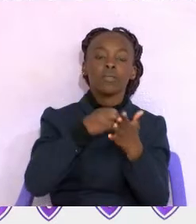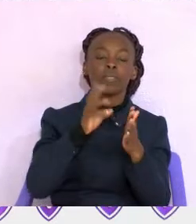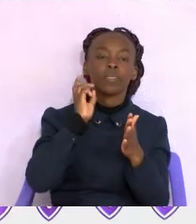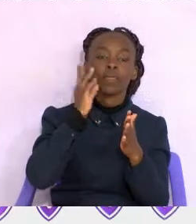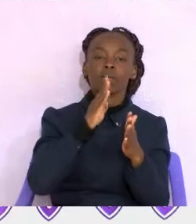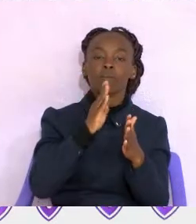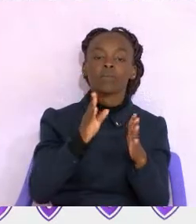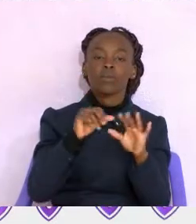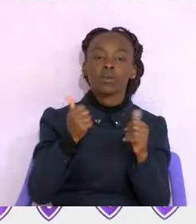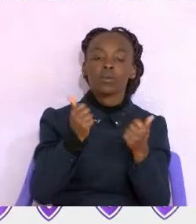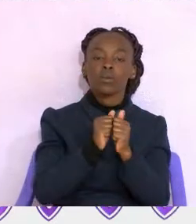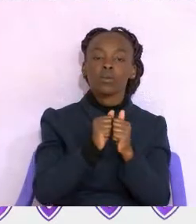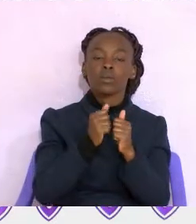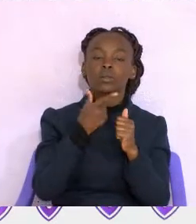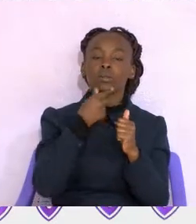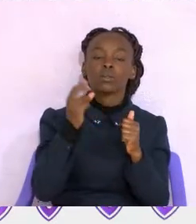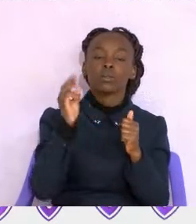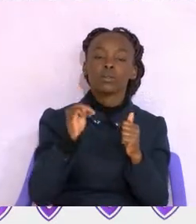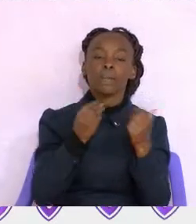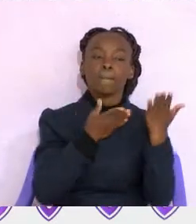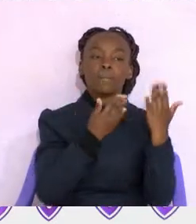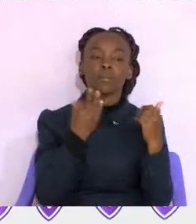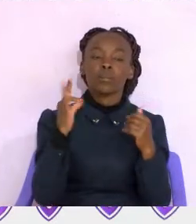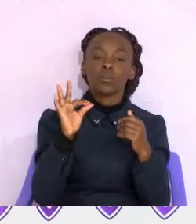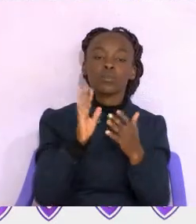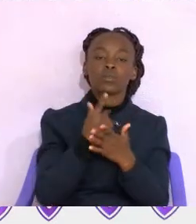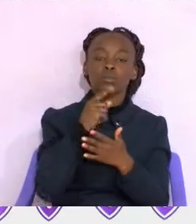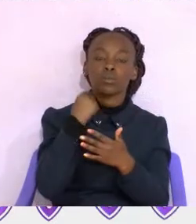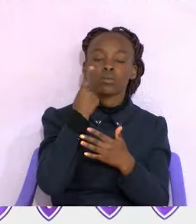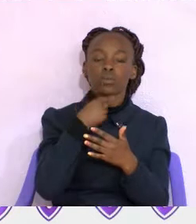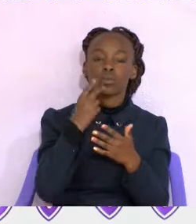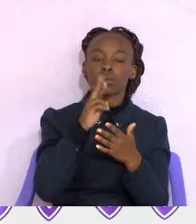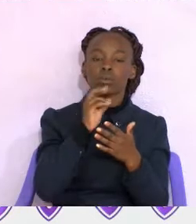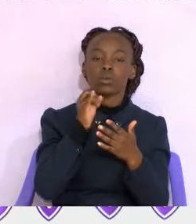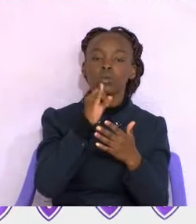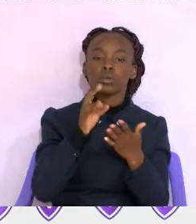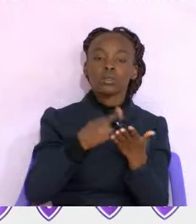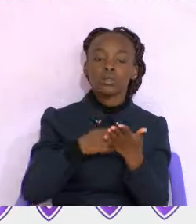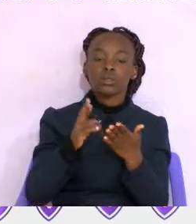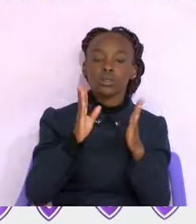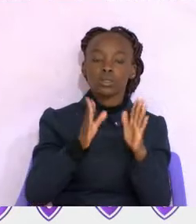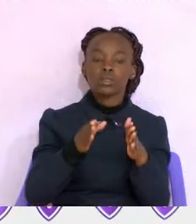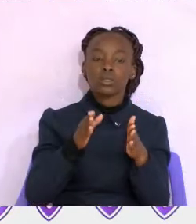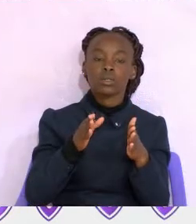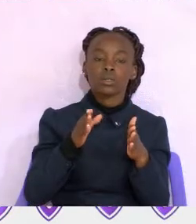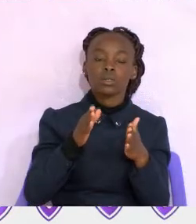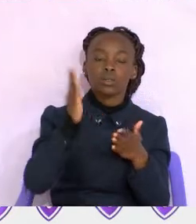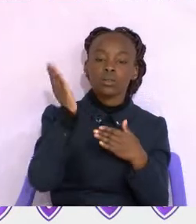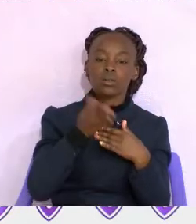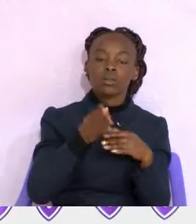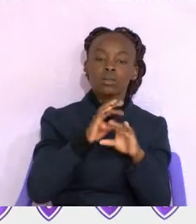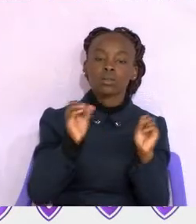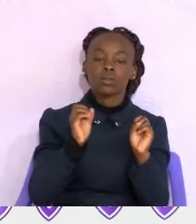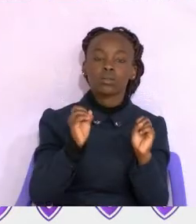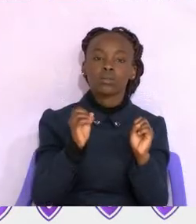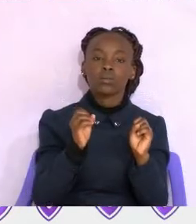mwenye haki haitakatwa. Tumaini la mwenye haki wapendwa ni kutumainia Mungu. Na kwa hiyo haitakatwa, it shall be well with